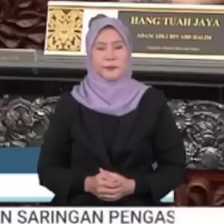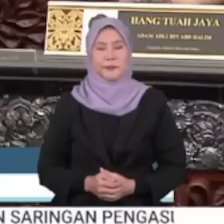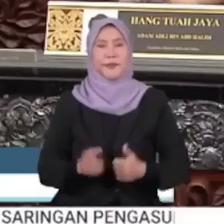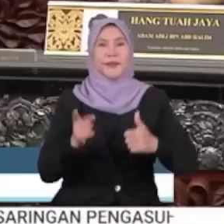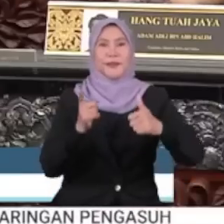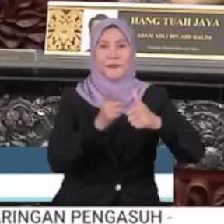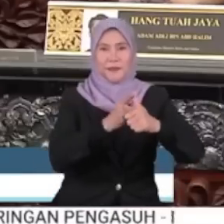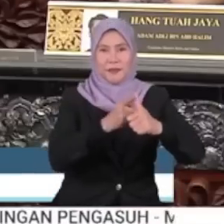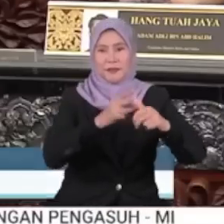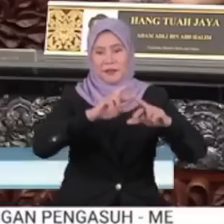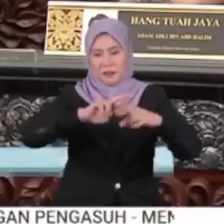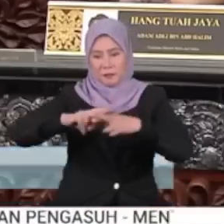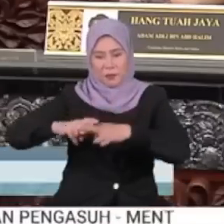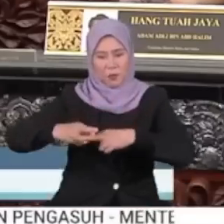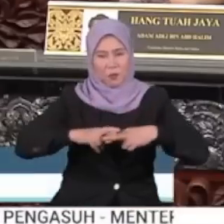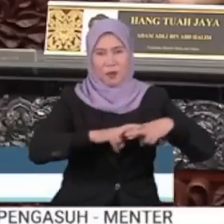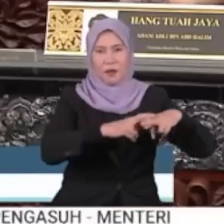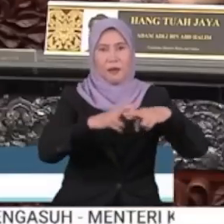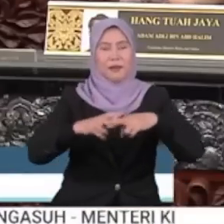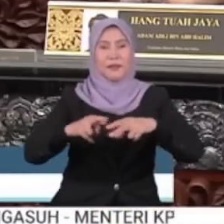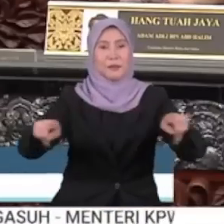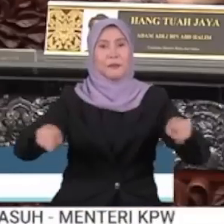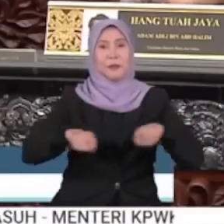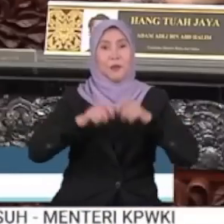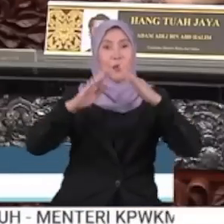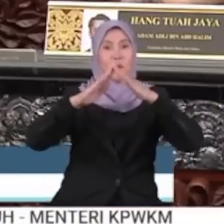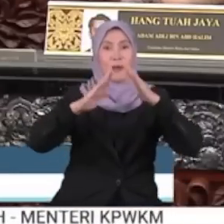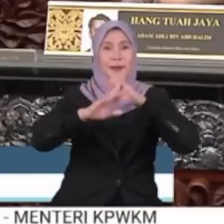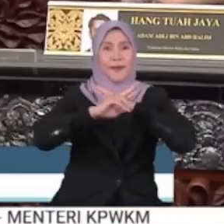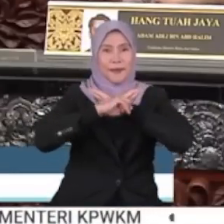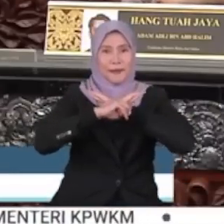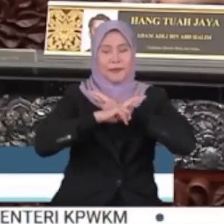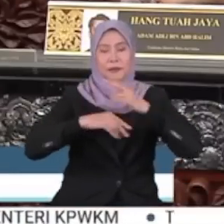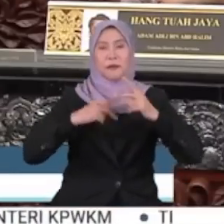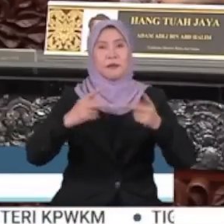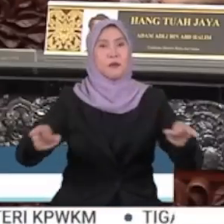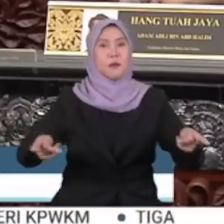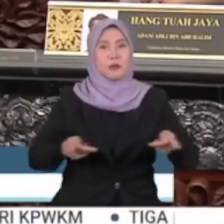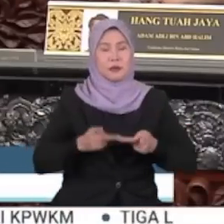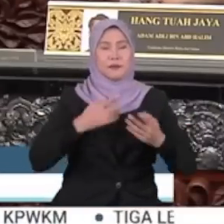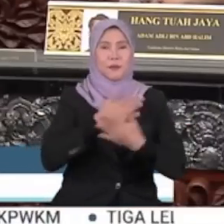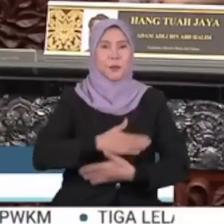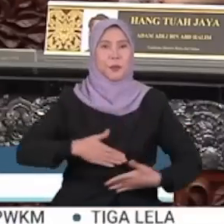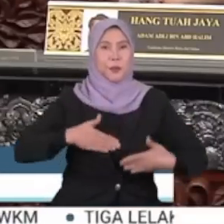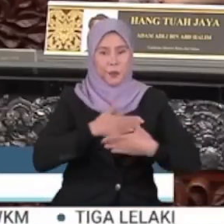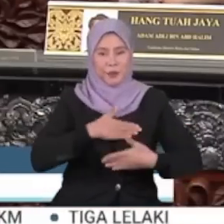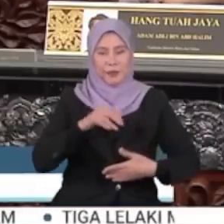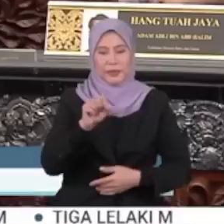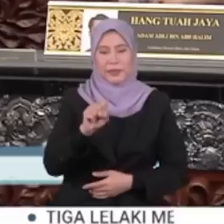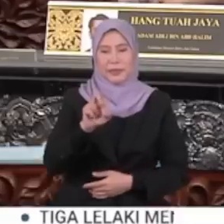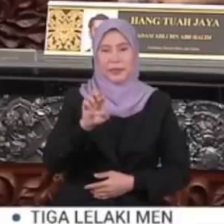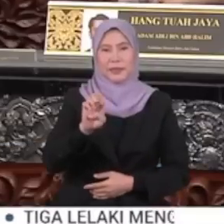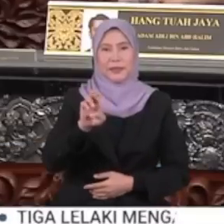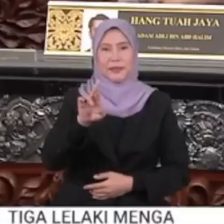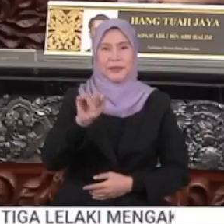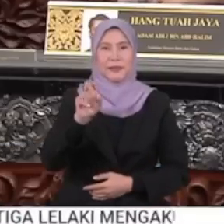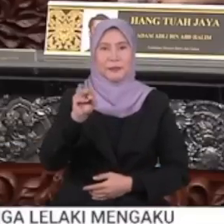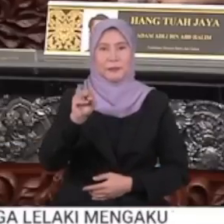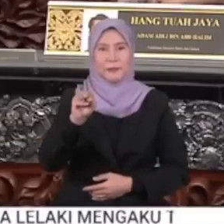Pertama, penyelenggaraan kemudahan pondok rehat dan kawasan rekreasi di substation Serinsim, Kota